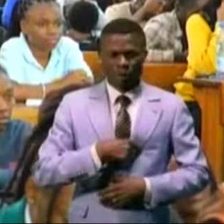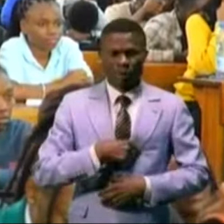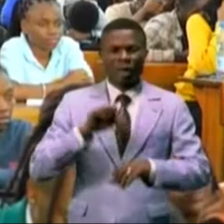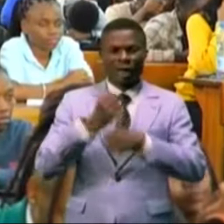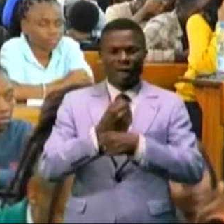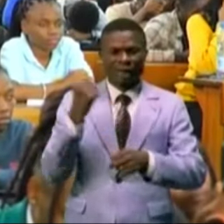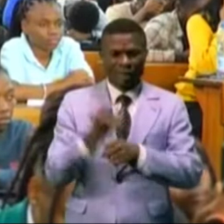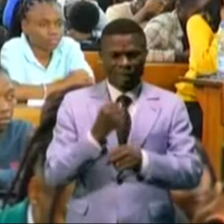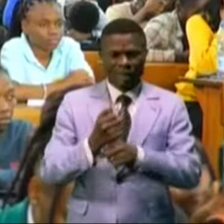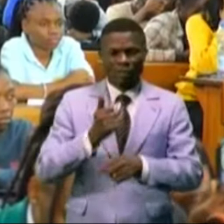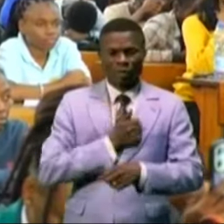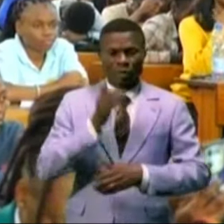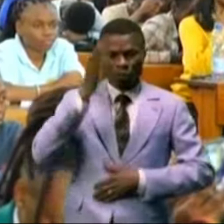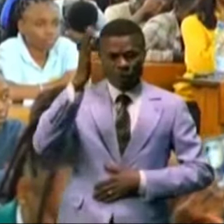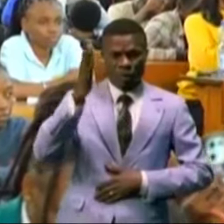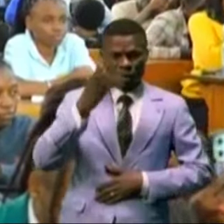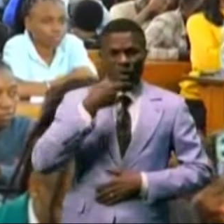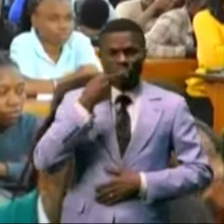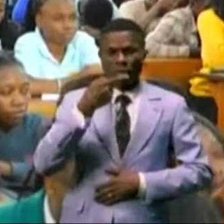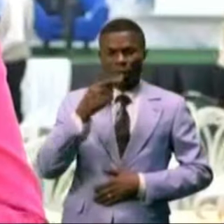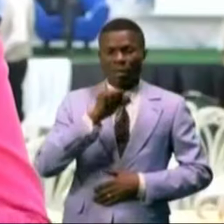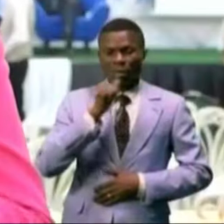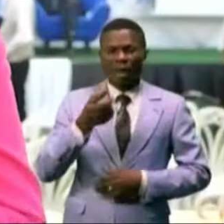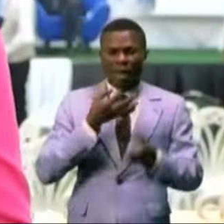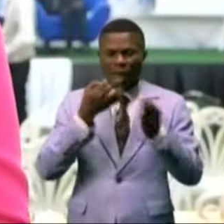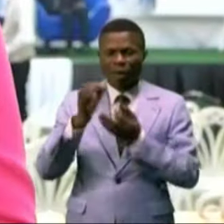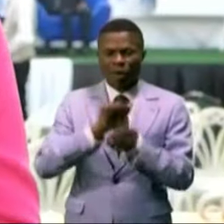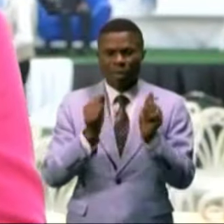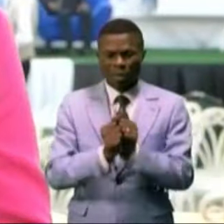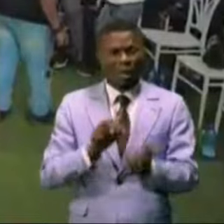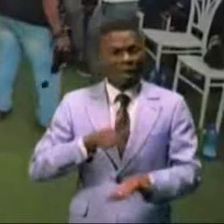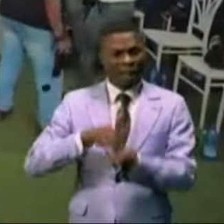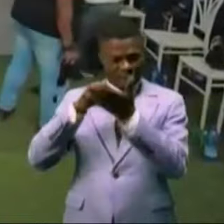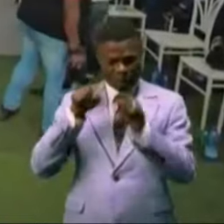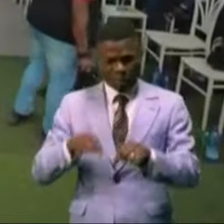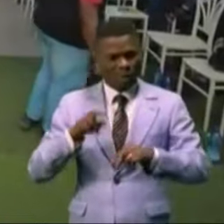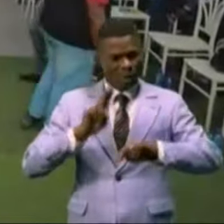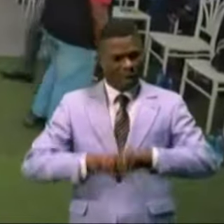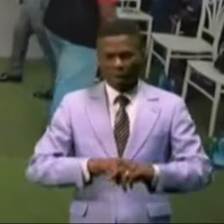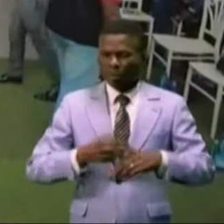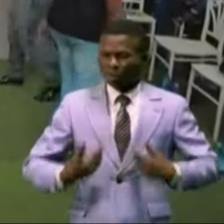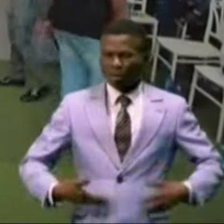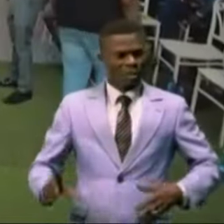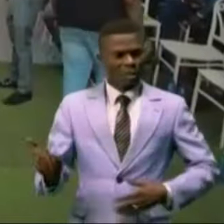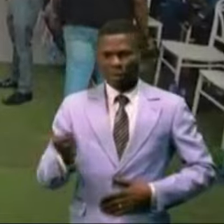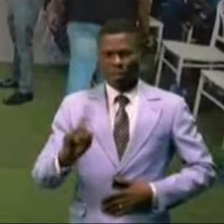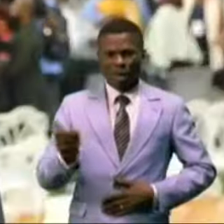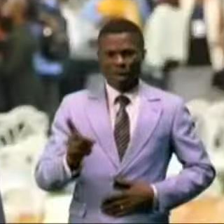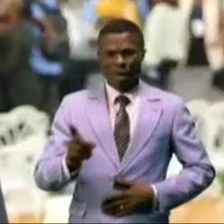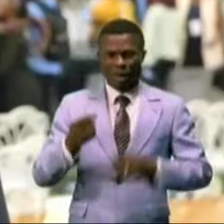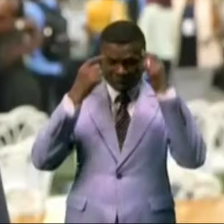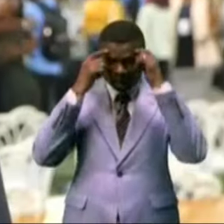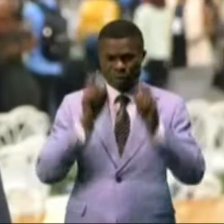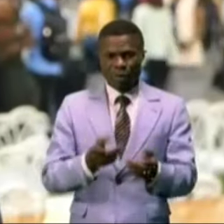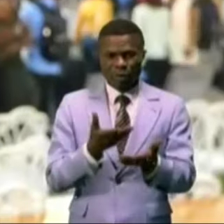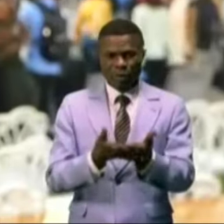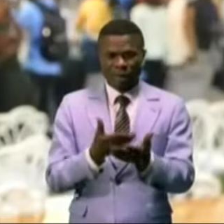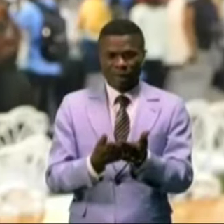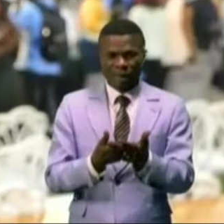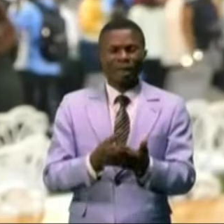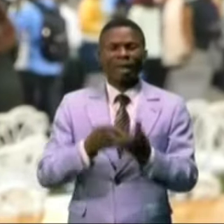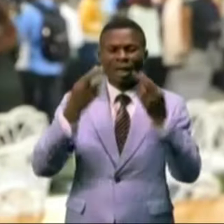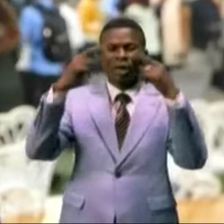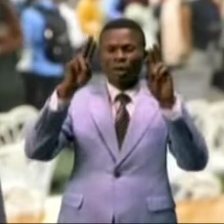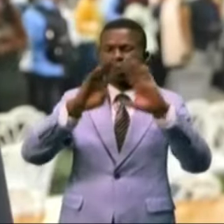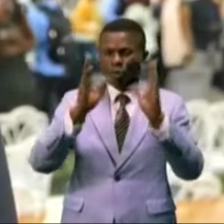entrepreneurs au futur. Il ne nous a pas parlé de demain, mais il nous a parlé de nous lever aujourd'hui. En tout cas, moi, je tiens à saluer, à féliciter. Et c'est un monsieur, avec ce qu'il a